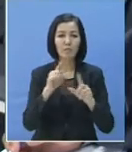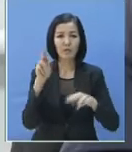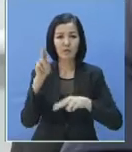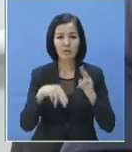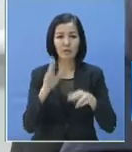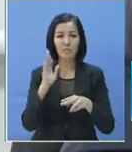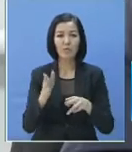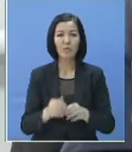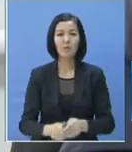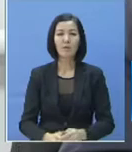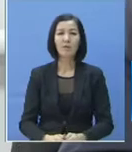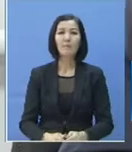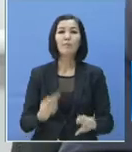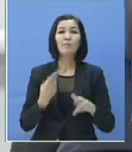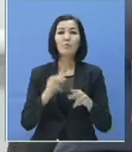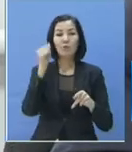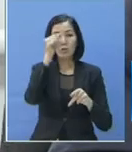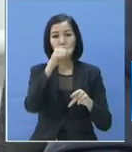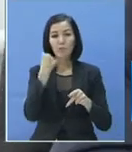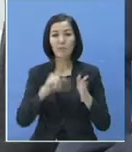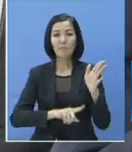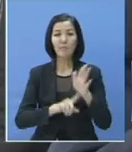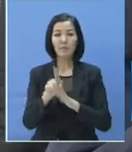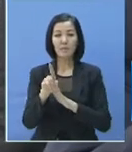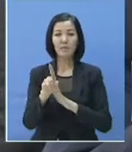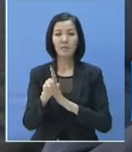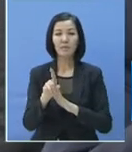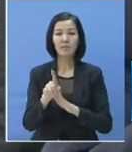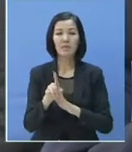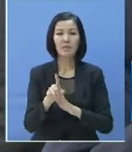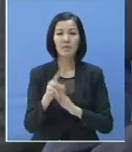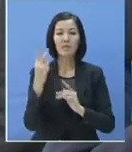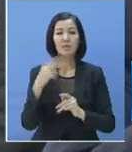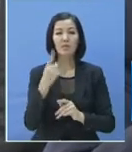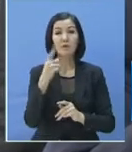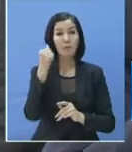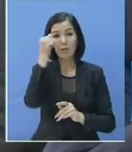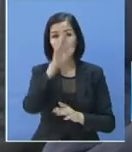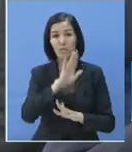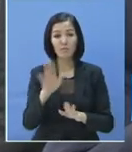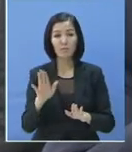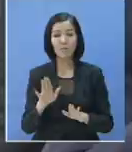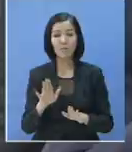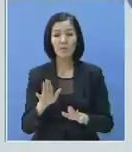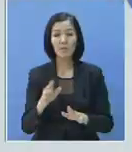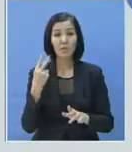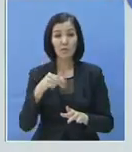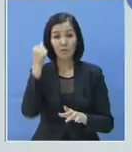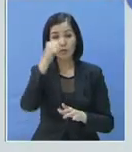салынады. Келер жыл емес, осы жыл бастайсында. Понял, да? 21 жыл емес, осы жыл